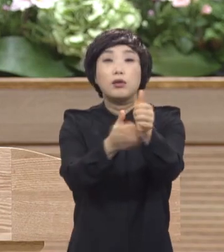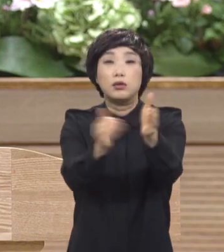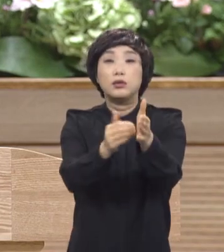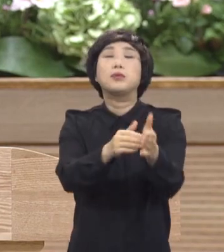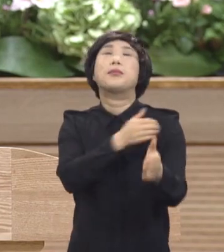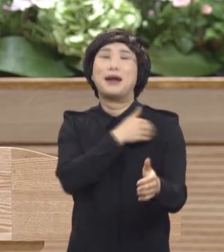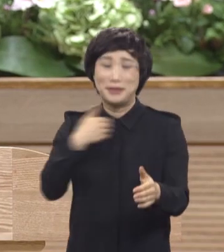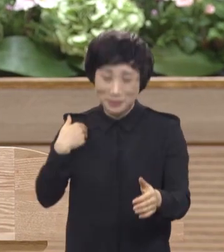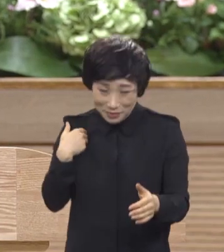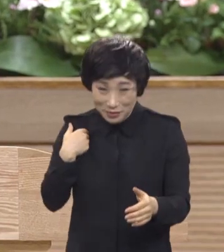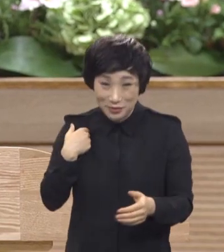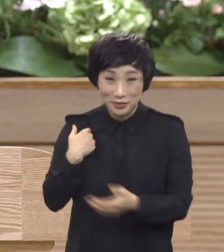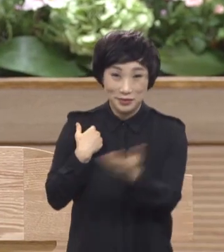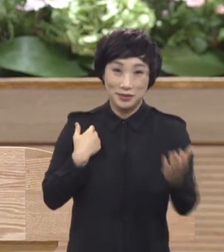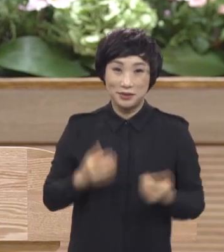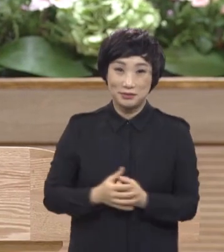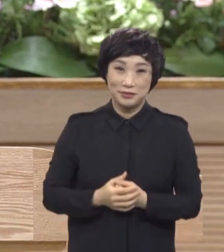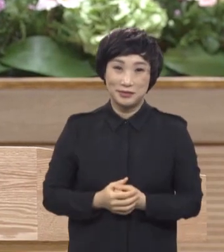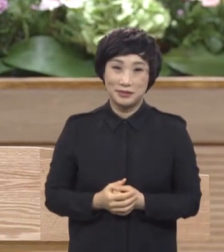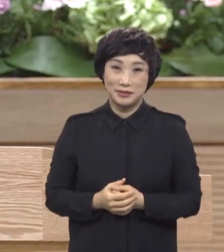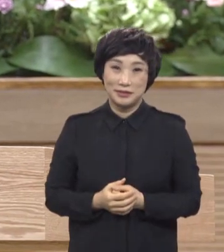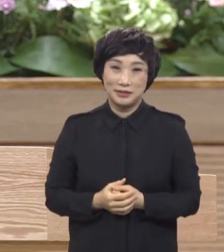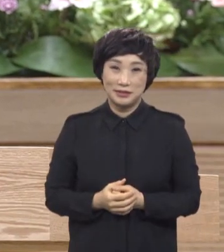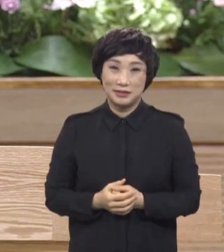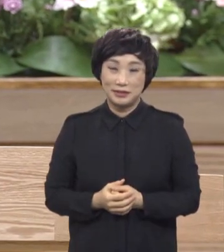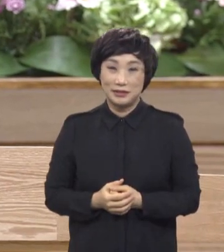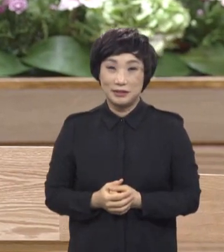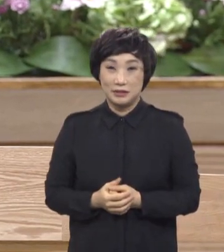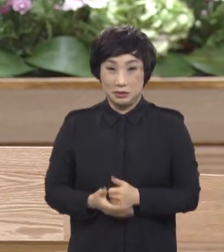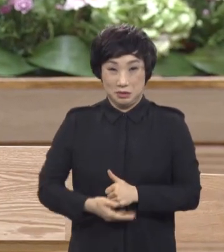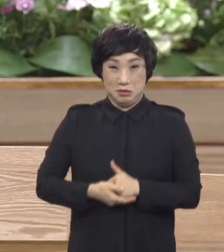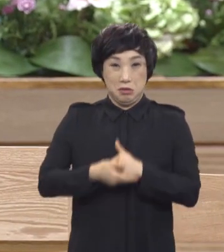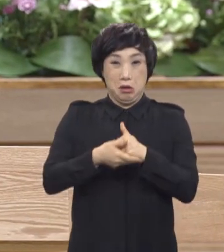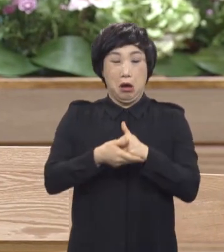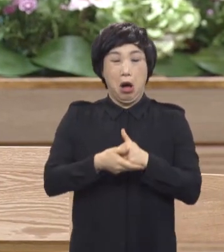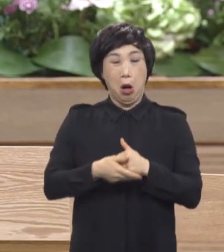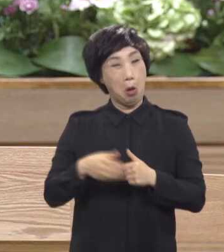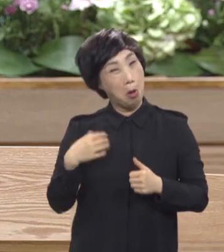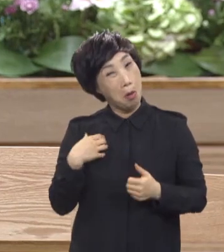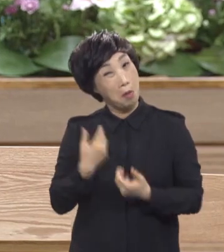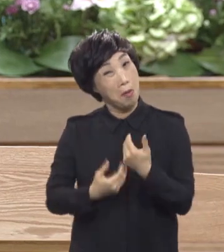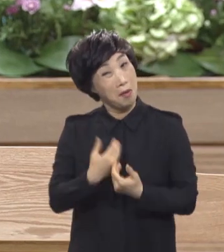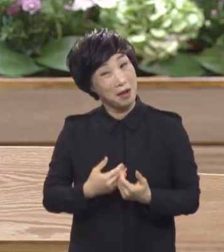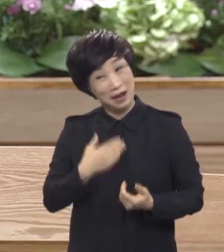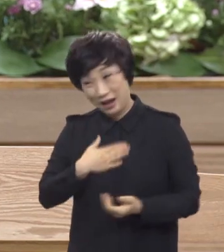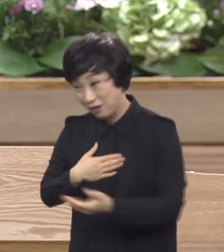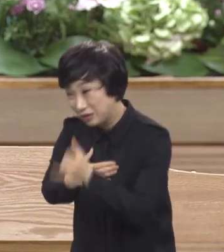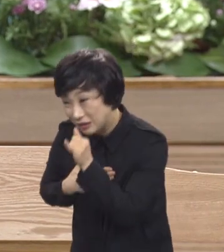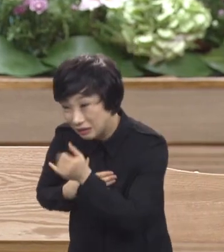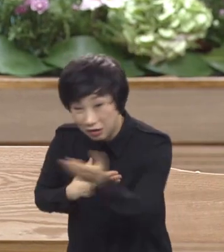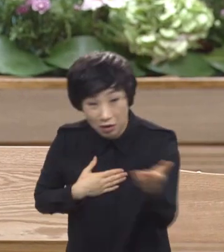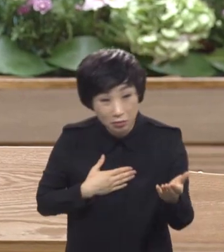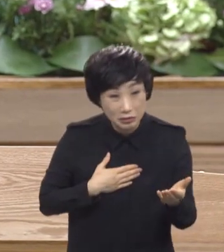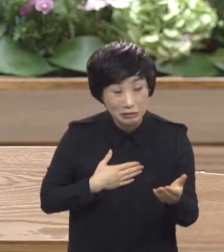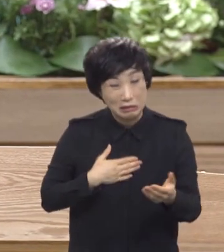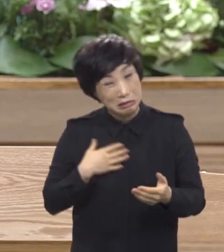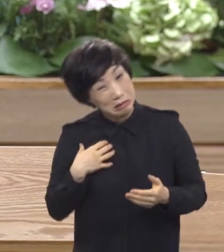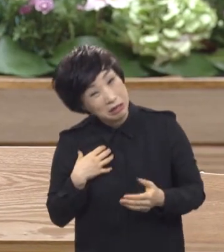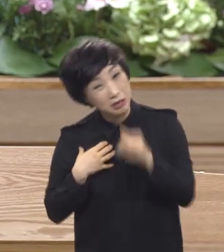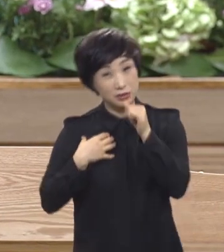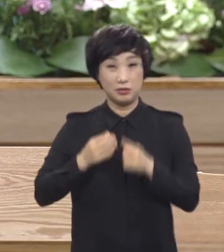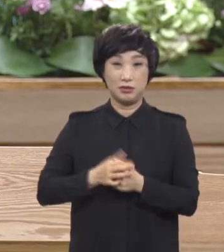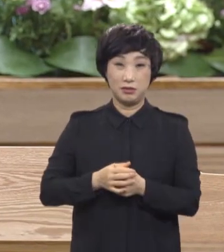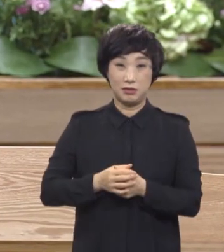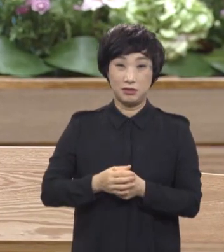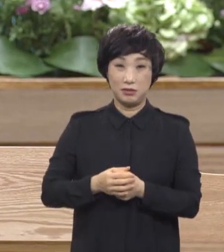예 대접받기가 얼마나 거북한 줄 아십니까 참으로 거북한